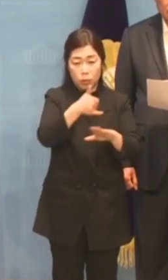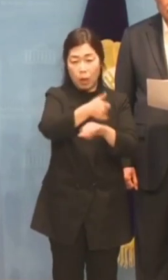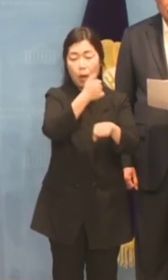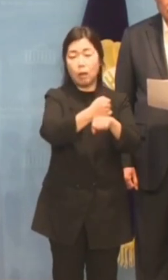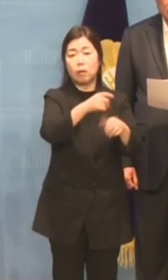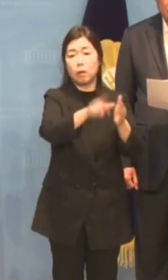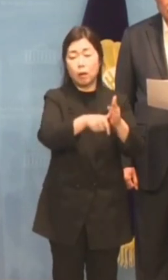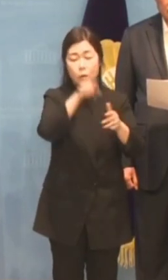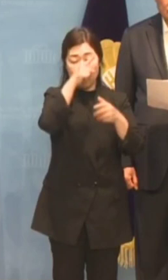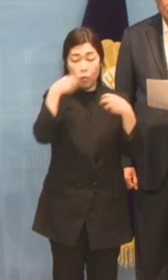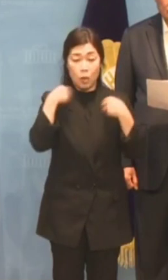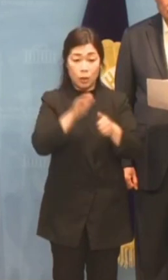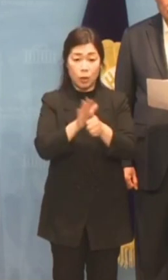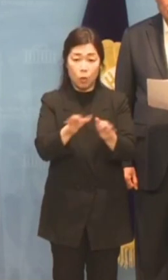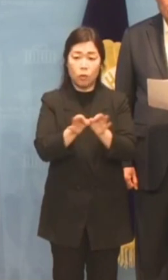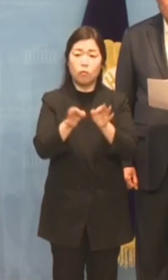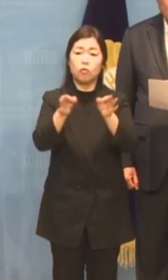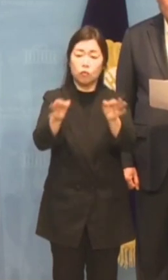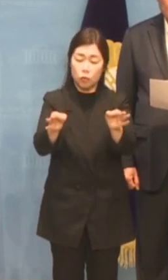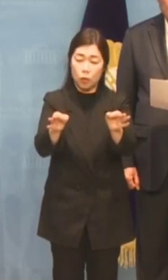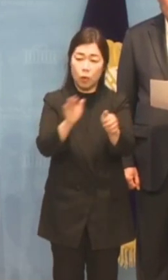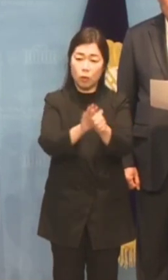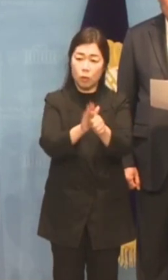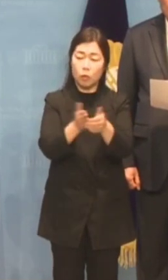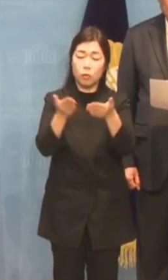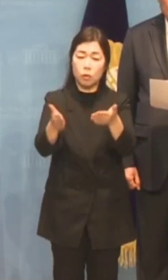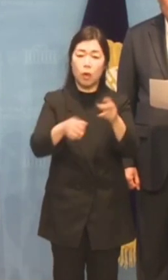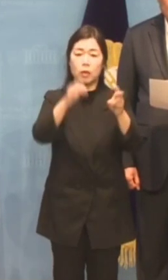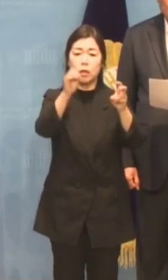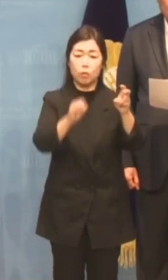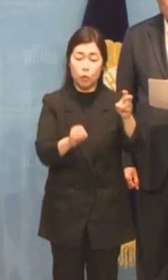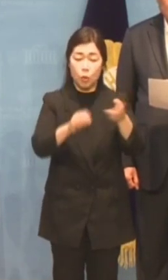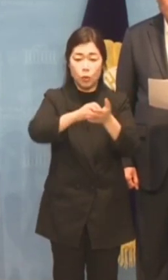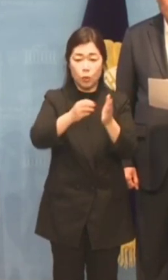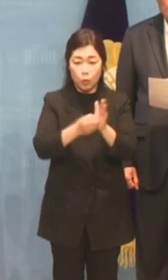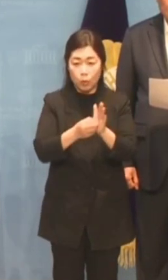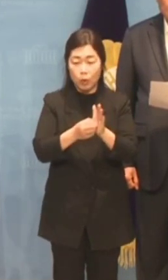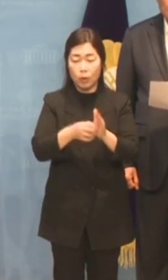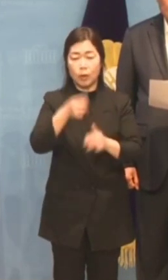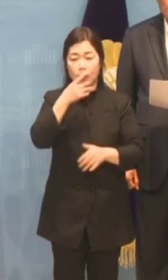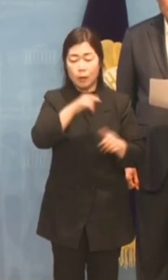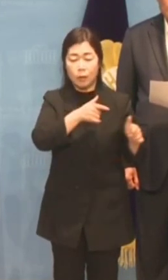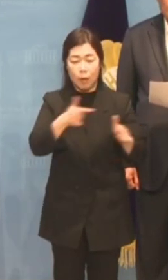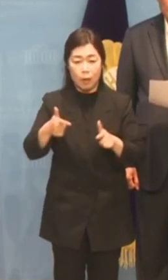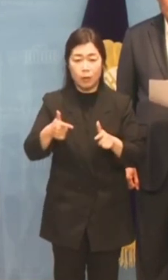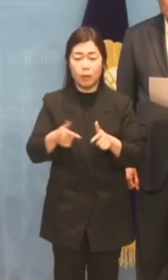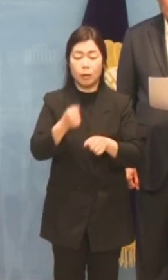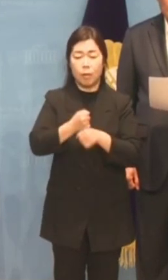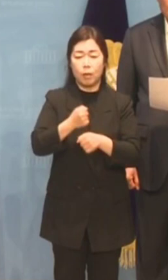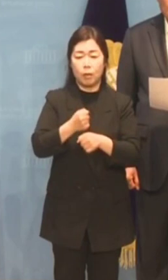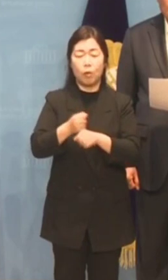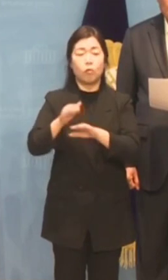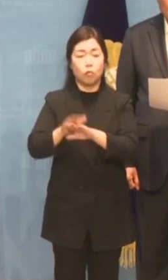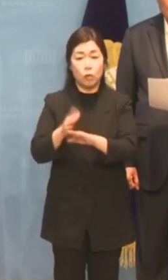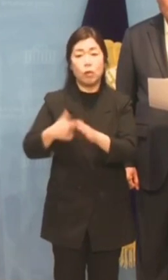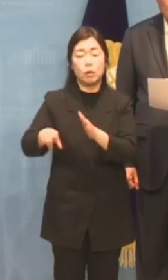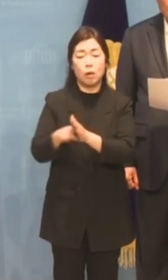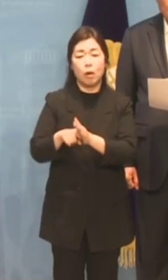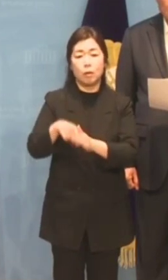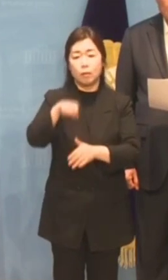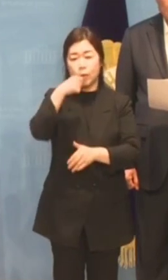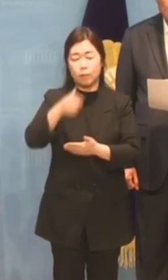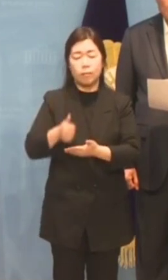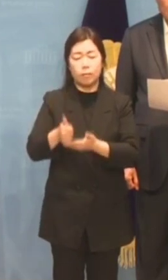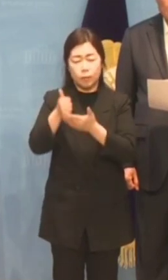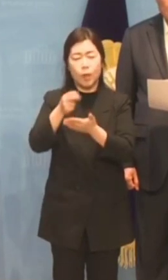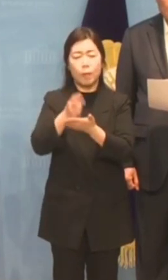정부가 지원금을 지급하여 20%에 불과한 곡물 자급률을 높이기 위한 식량